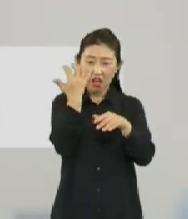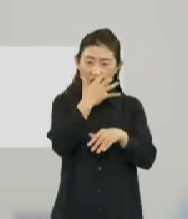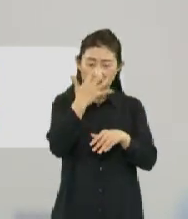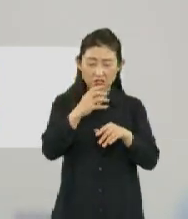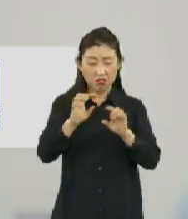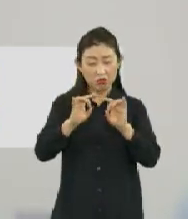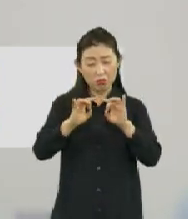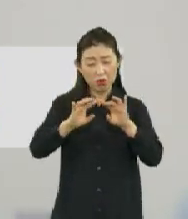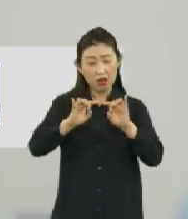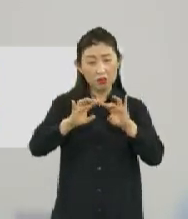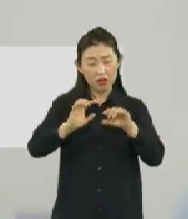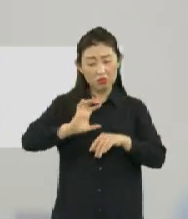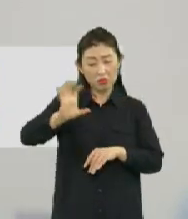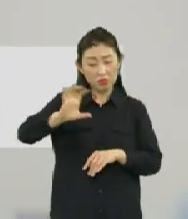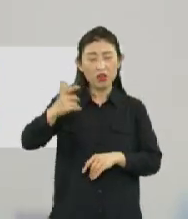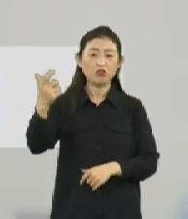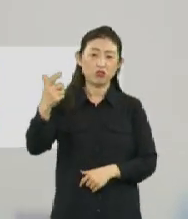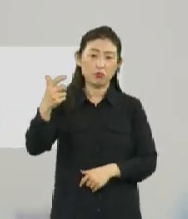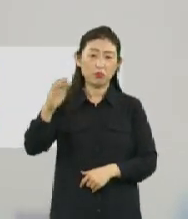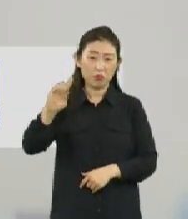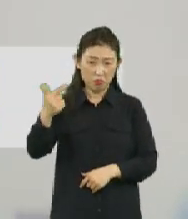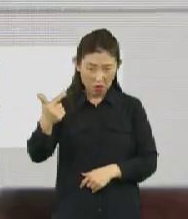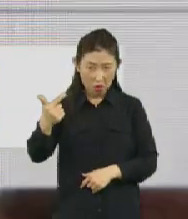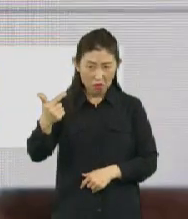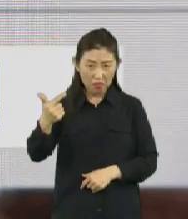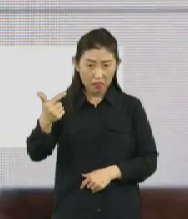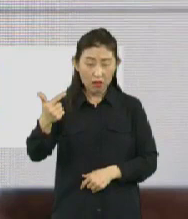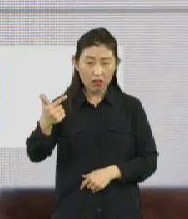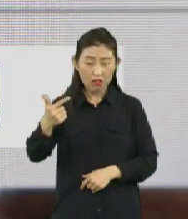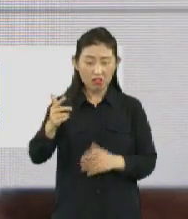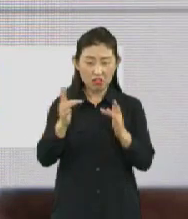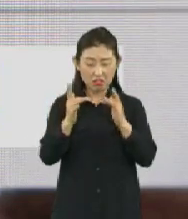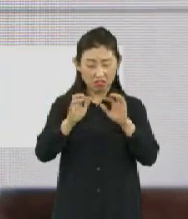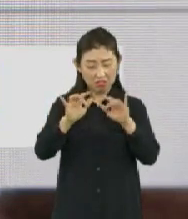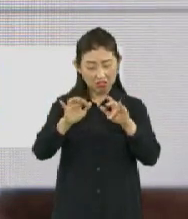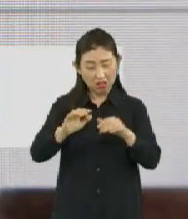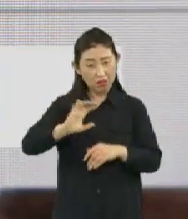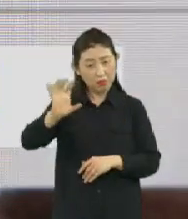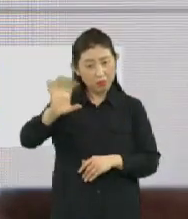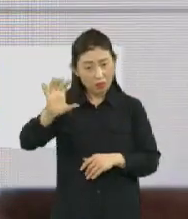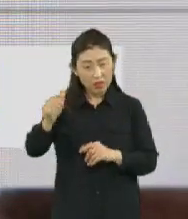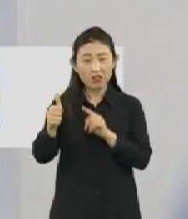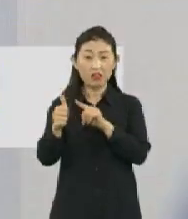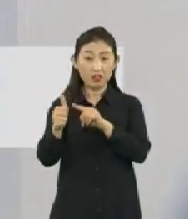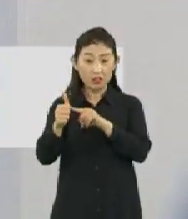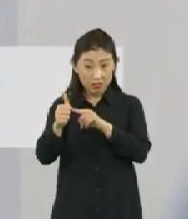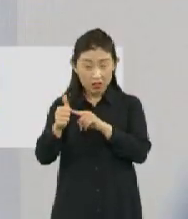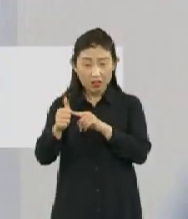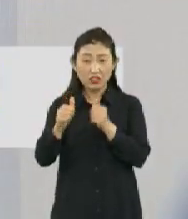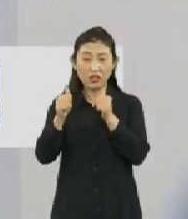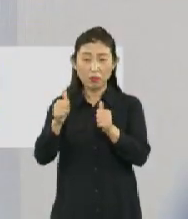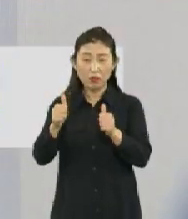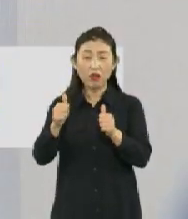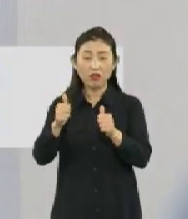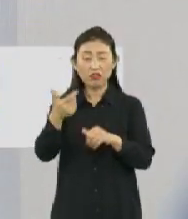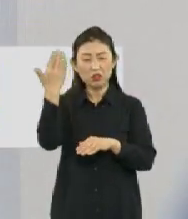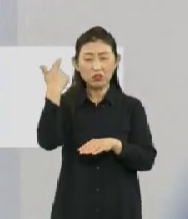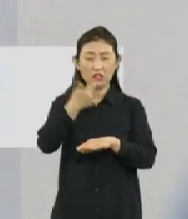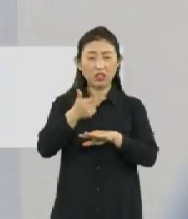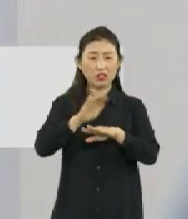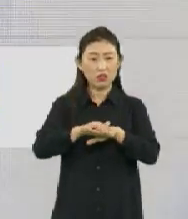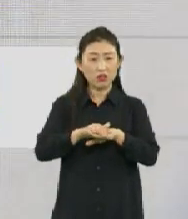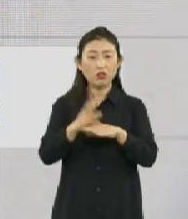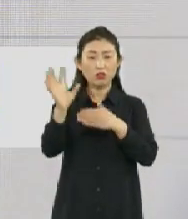커뮤니티 사이트에 미성년 여성 아이돌 그룹 멤버를 대상으로 성희롱 댓글을 게시한 혐의로 기소된 전 대전